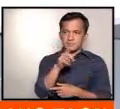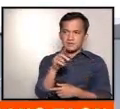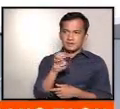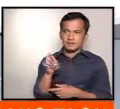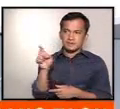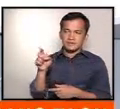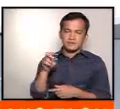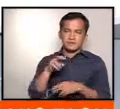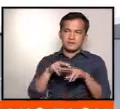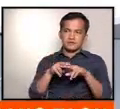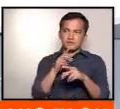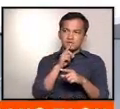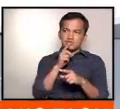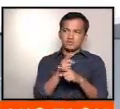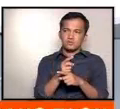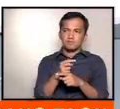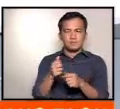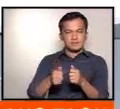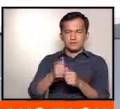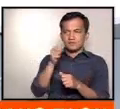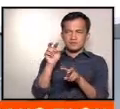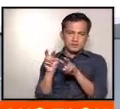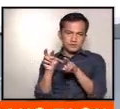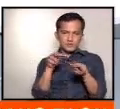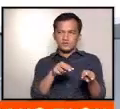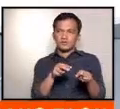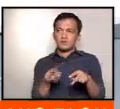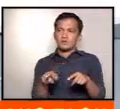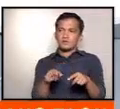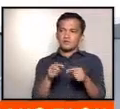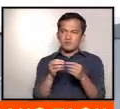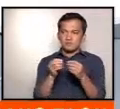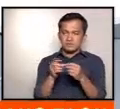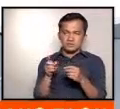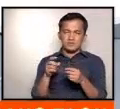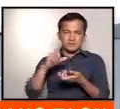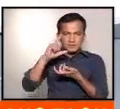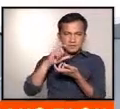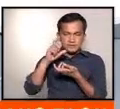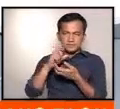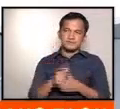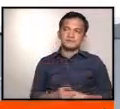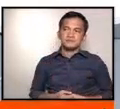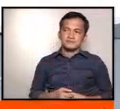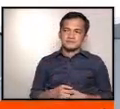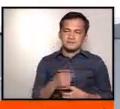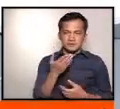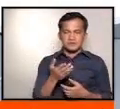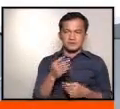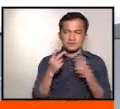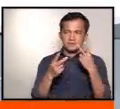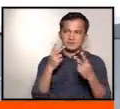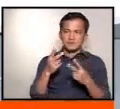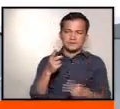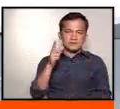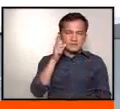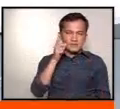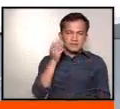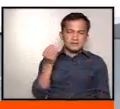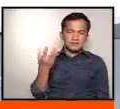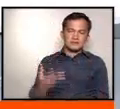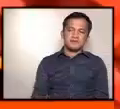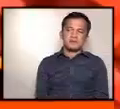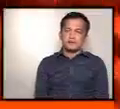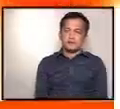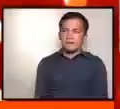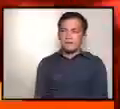po sa Pangasinan na talaga namang panalo ang view, lalo na sa mga mahilig magpa-picture. Yan ang binisita ni Laila